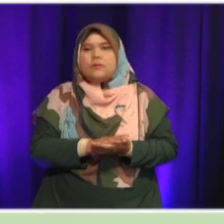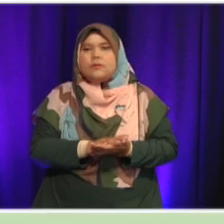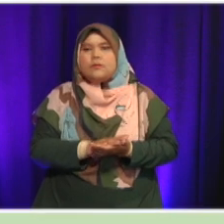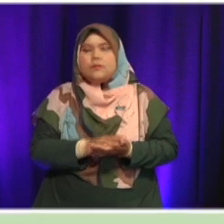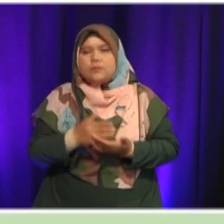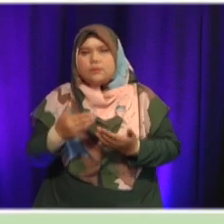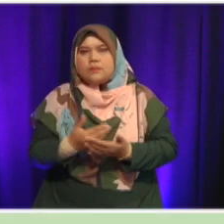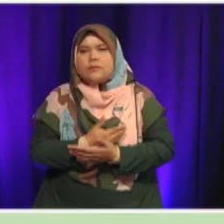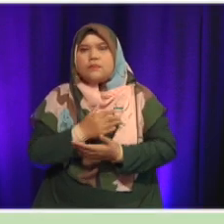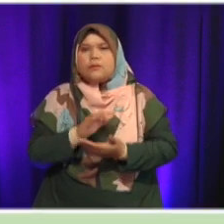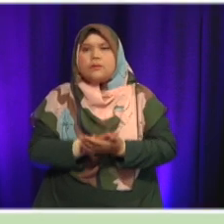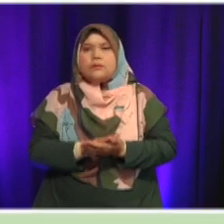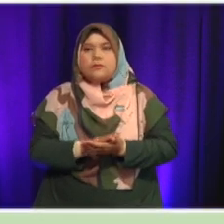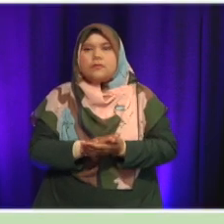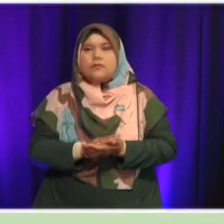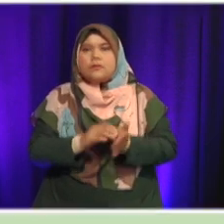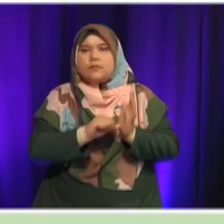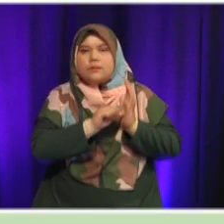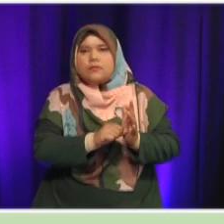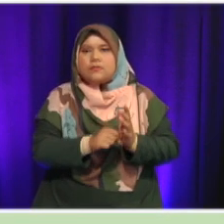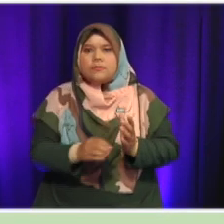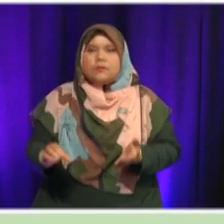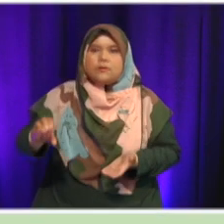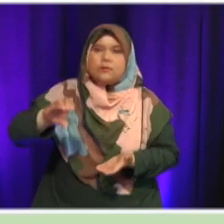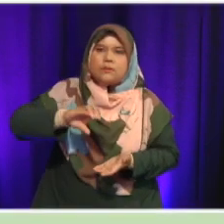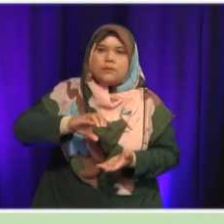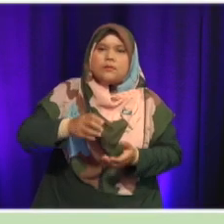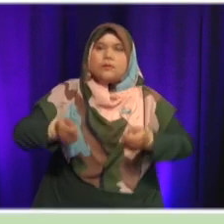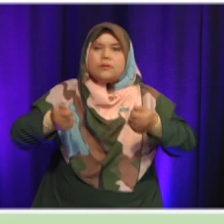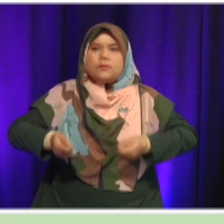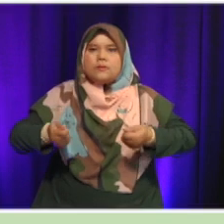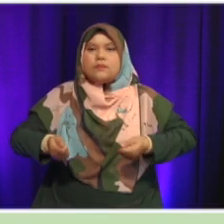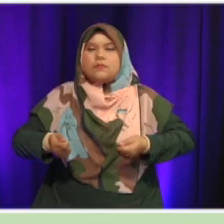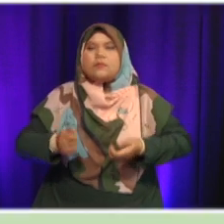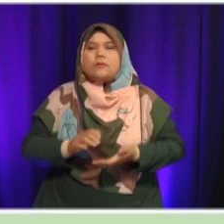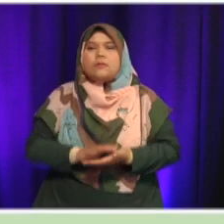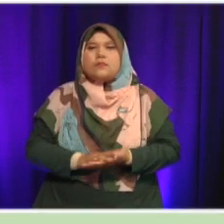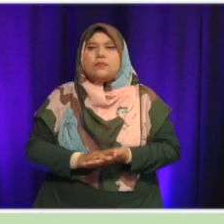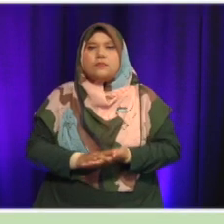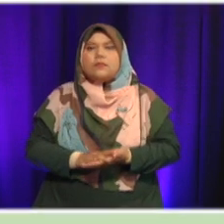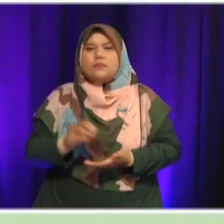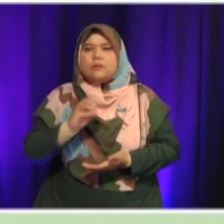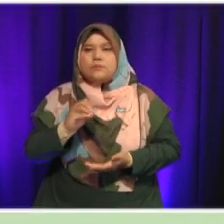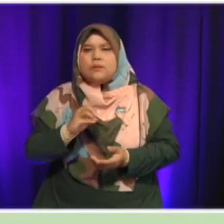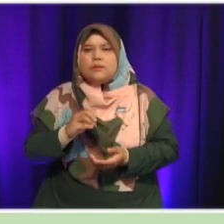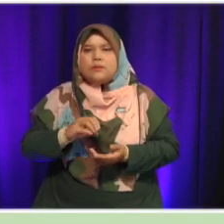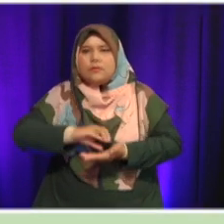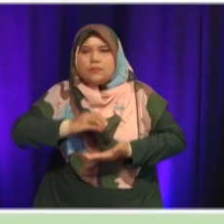sedihkan acuan tuang ke dalam acuan hentak dengan kuat betul gelembung